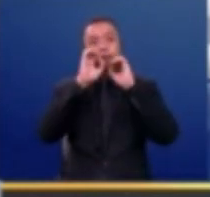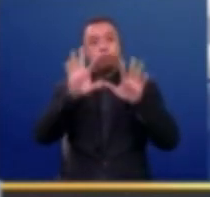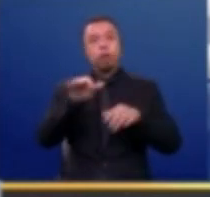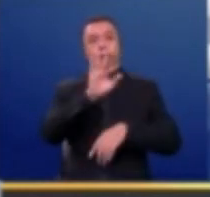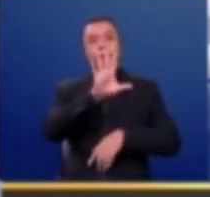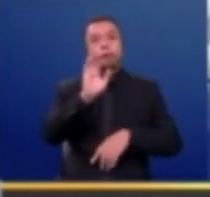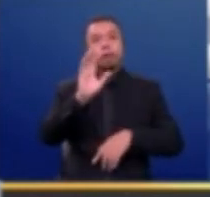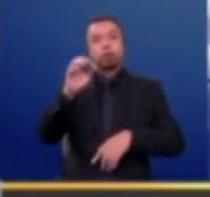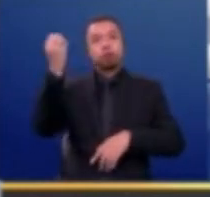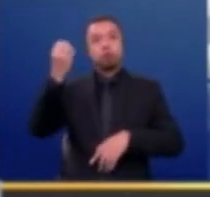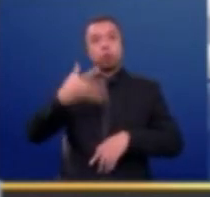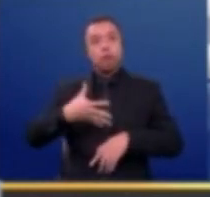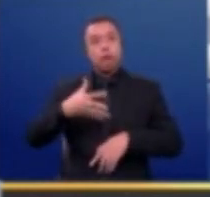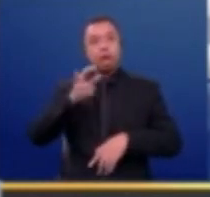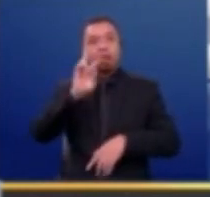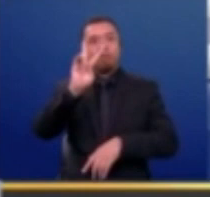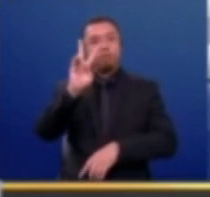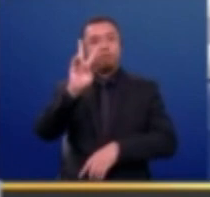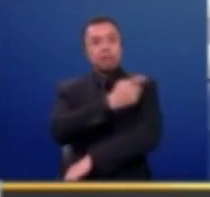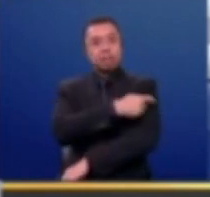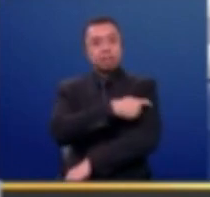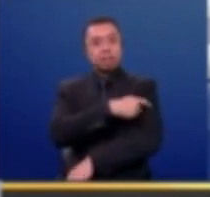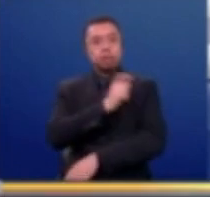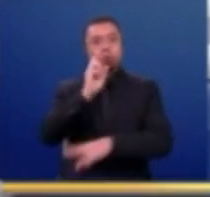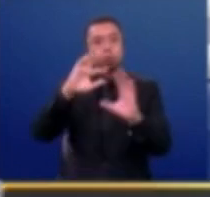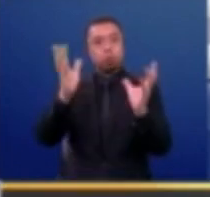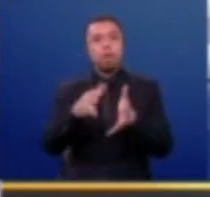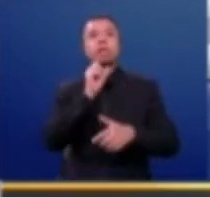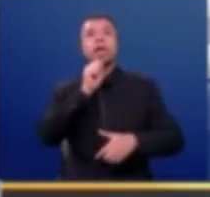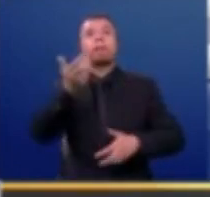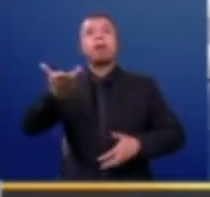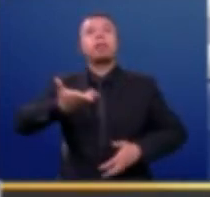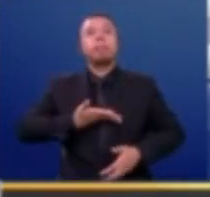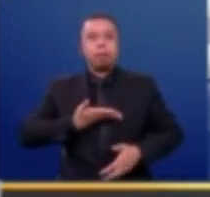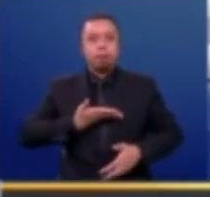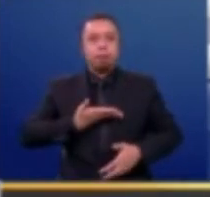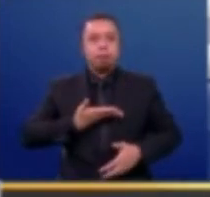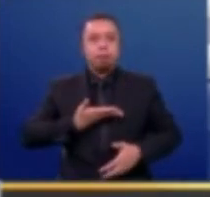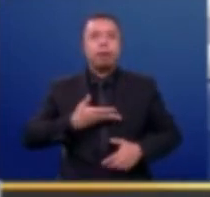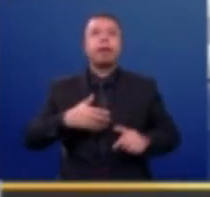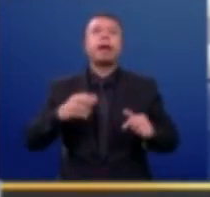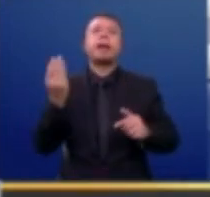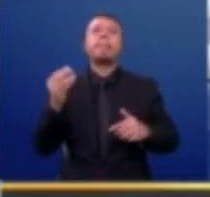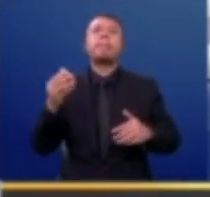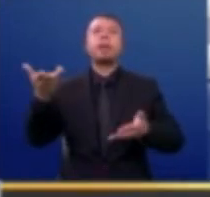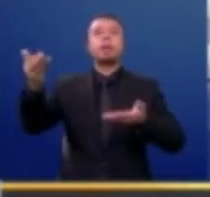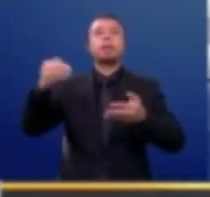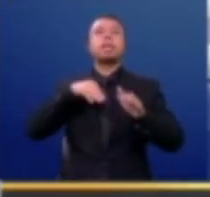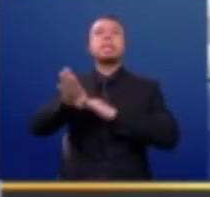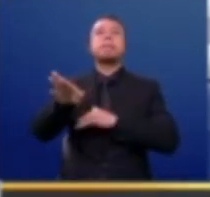dosis vaksin Amerika Serikat untuk dunia. Siapa yang akan mendapatkan dan tepatnya ini kapan akan diterima?